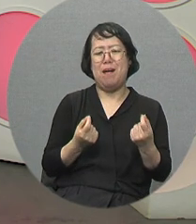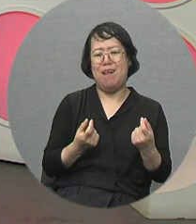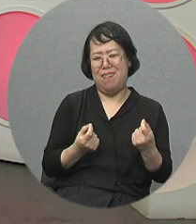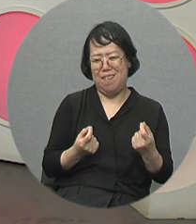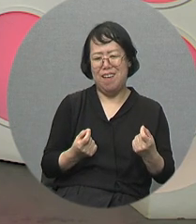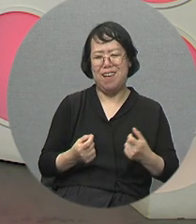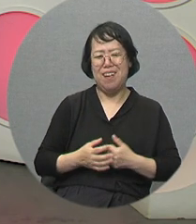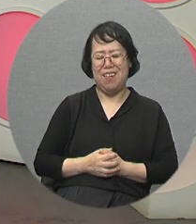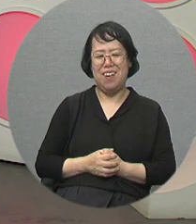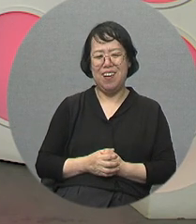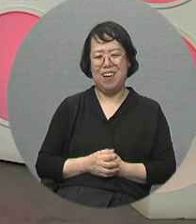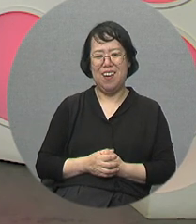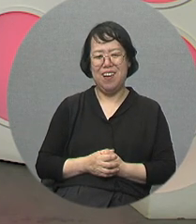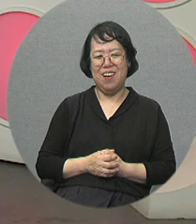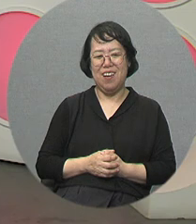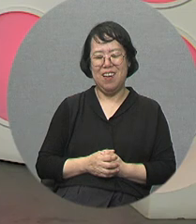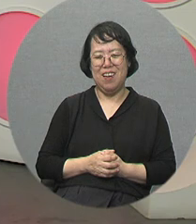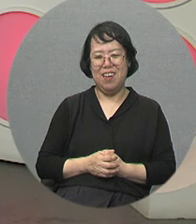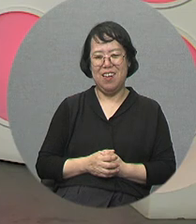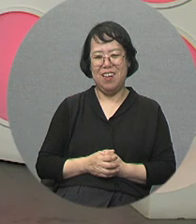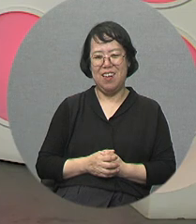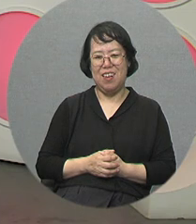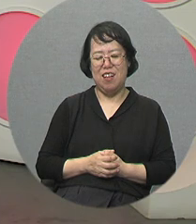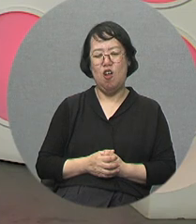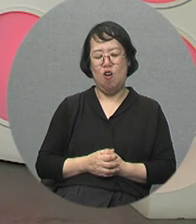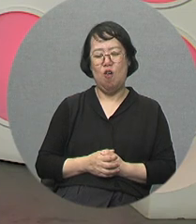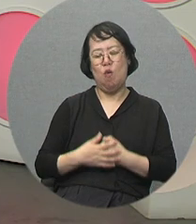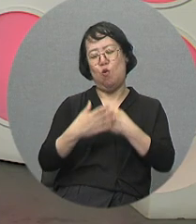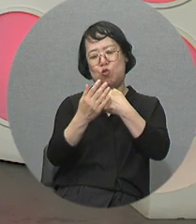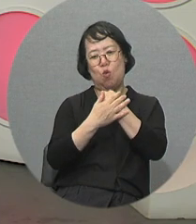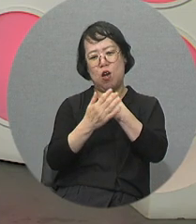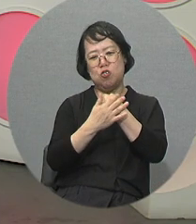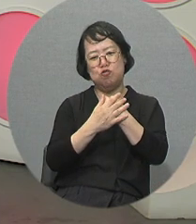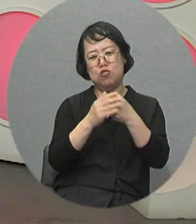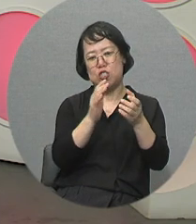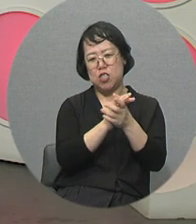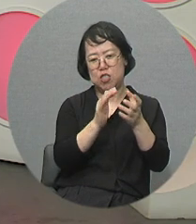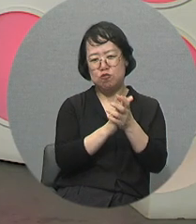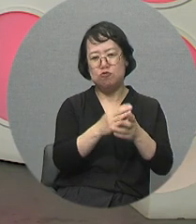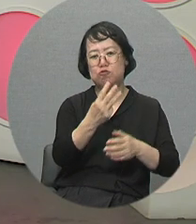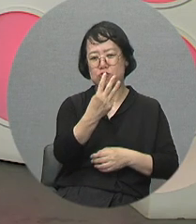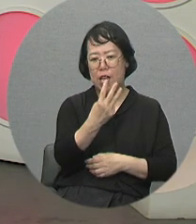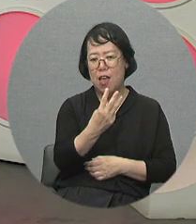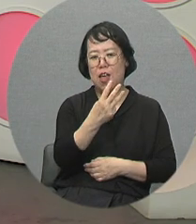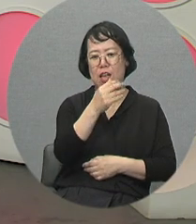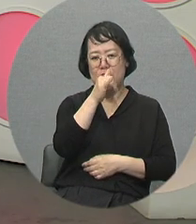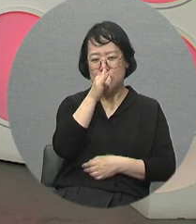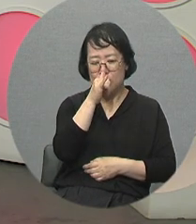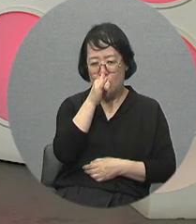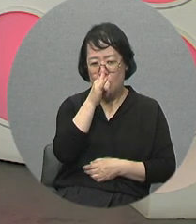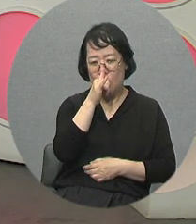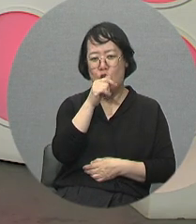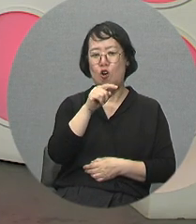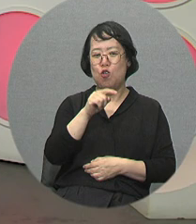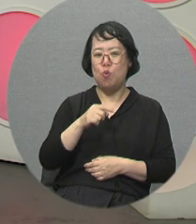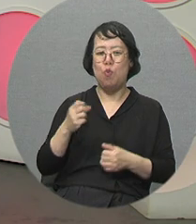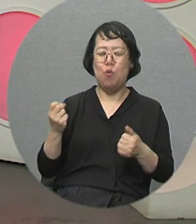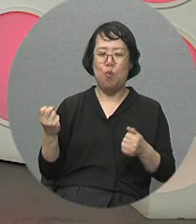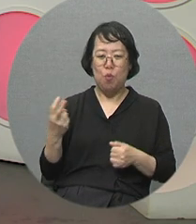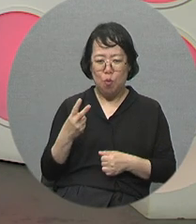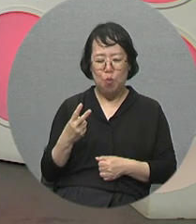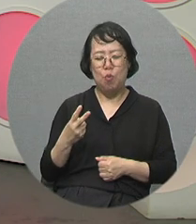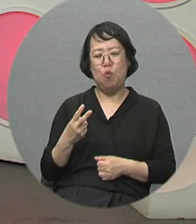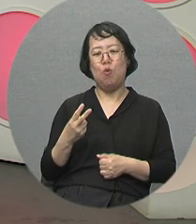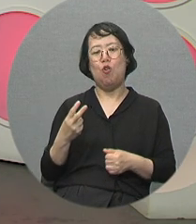아니더라도 그 친구의 진정한 뜻을 알고 한다면 잘할 것이라 믿습니다. 네, 심지어 평생 배필까지 소개를 해주셔서 또